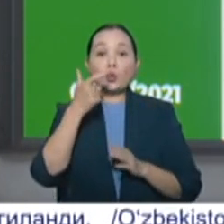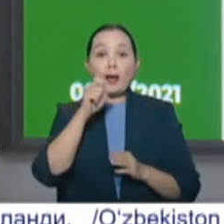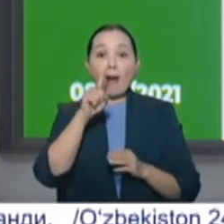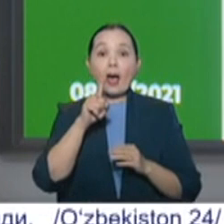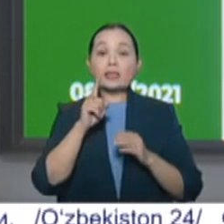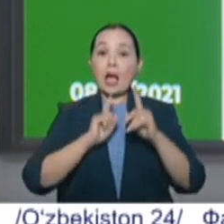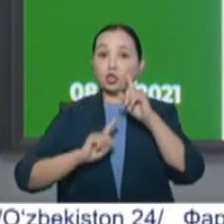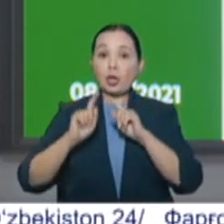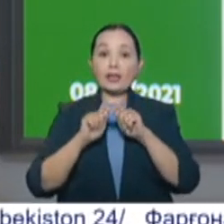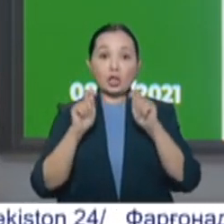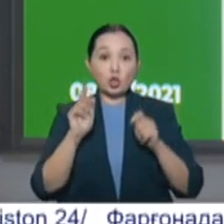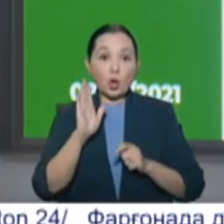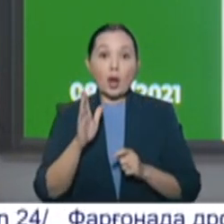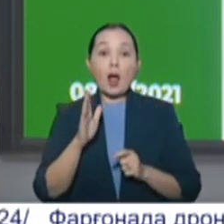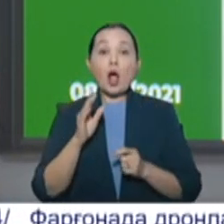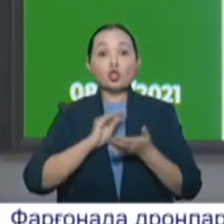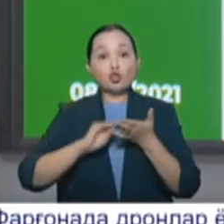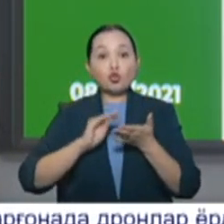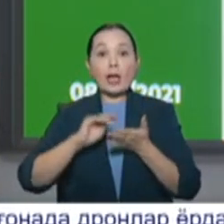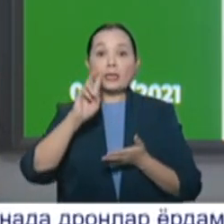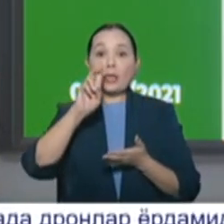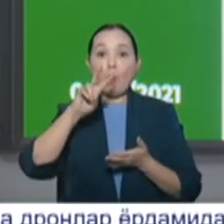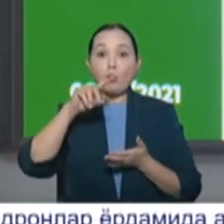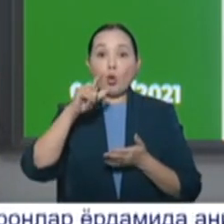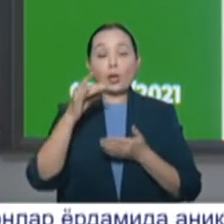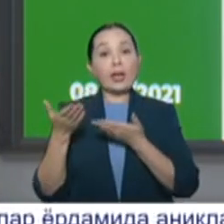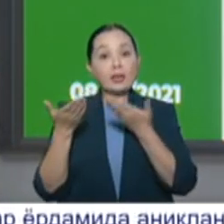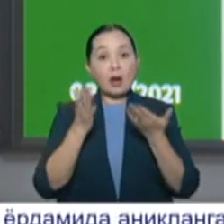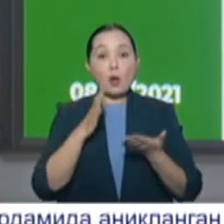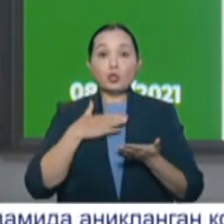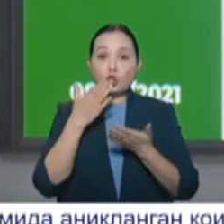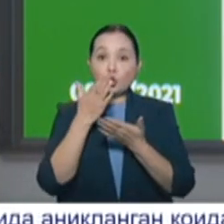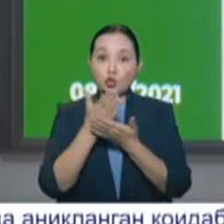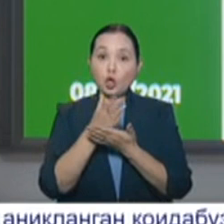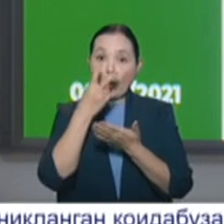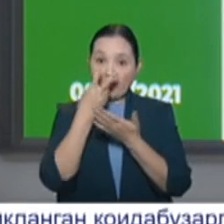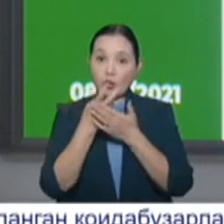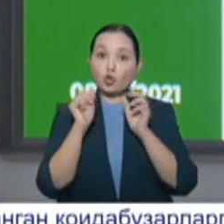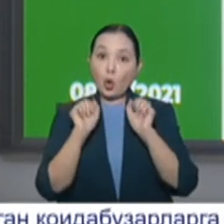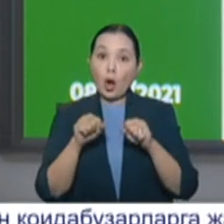matbuot anjumani tashkil etadi. Jurnalistlar, blogerlarni taklif qilamiz. Bizni jonli efirda kuzatib borasiz.